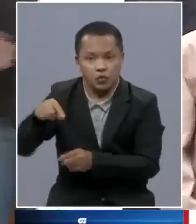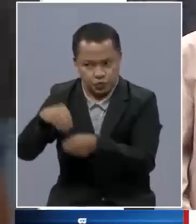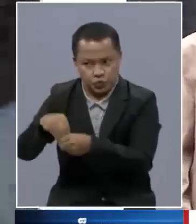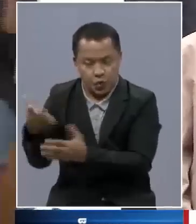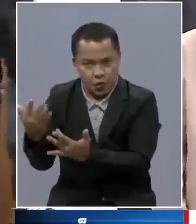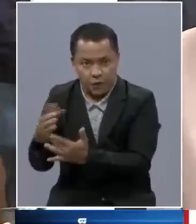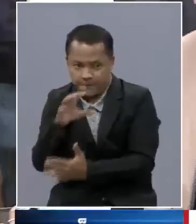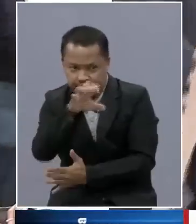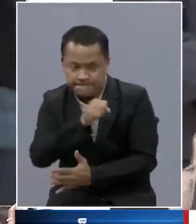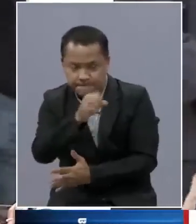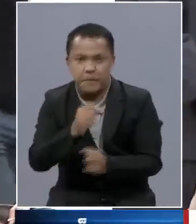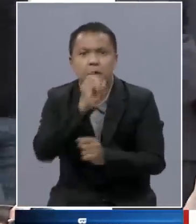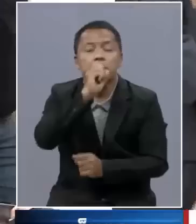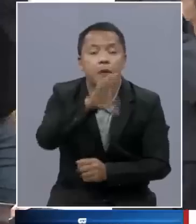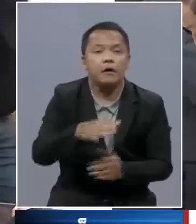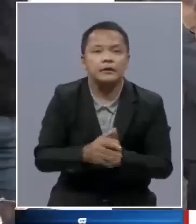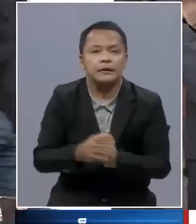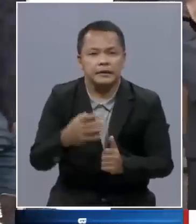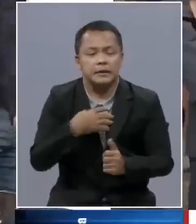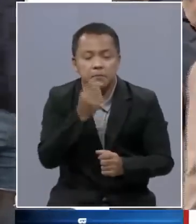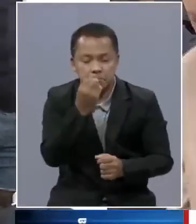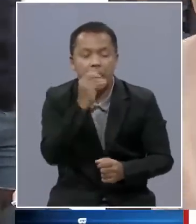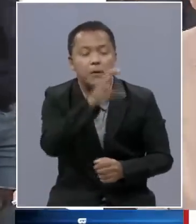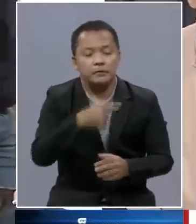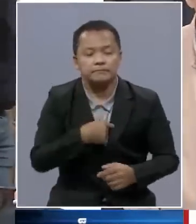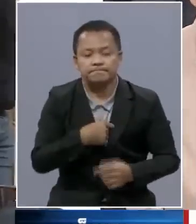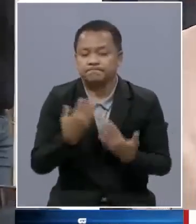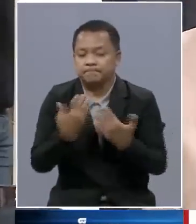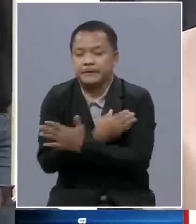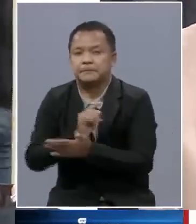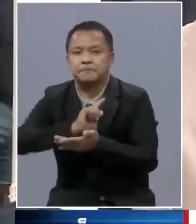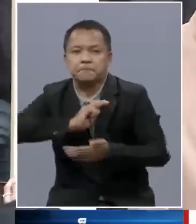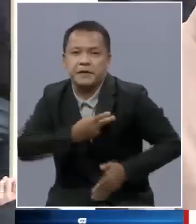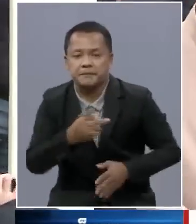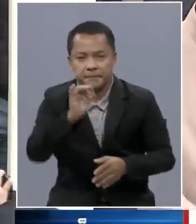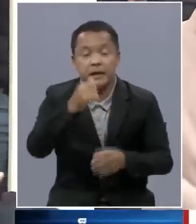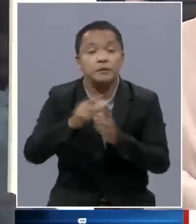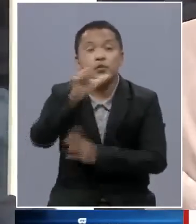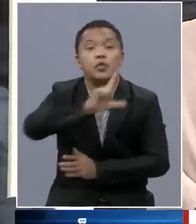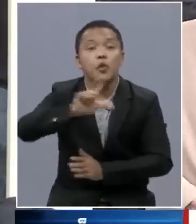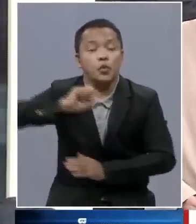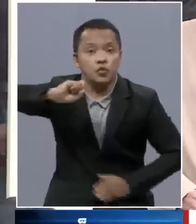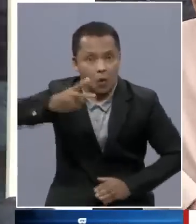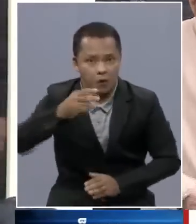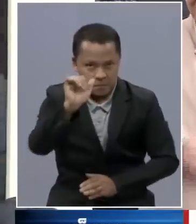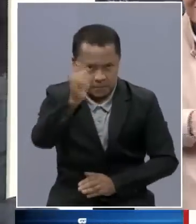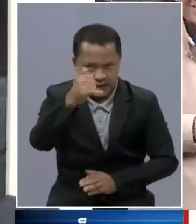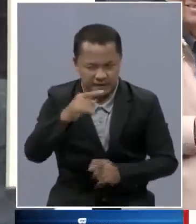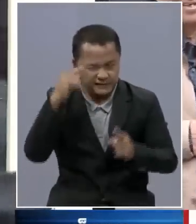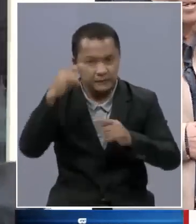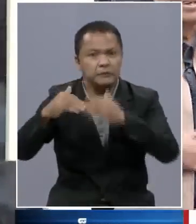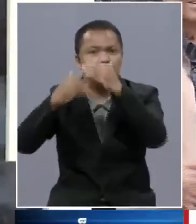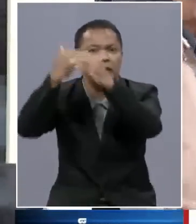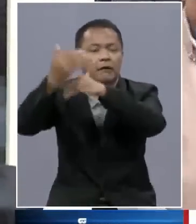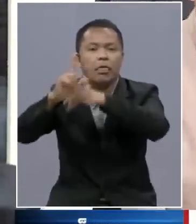เสียบอยู่ปากบอกอย่างแต่ใจก็อีกอย่างรอบนี้ถ้าลุงกลับมาได้อีกครั้งนึงเนี่ยกลิ่นความเจริญ